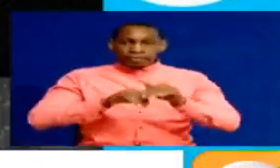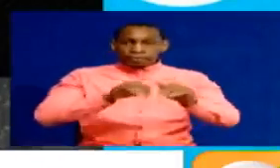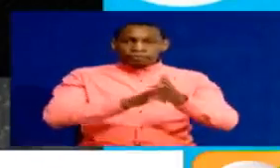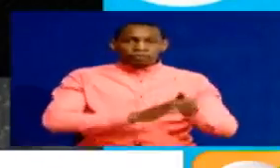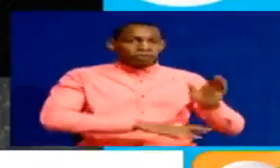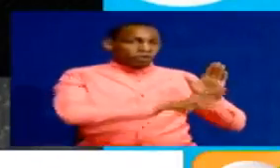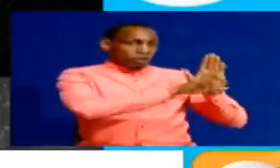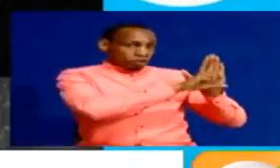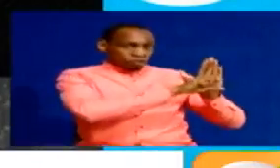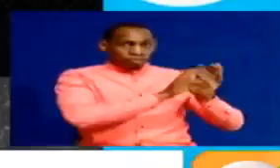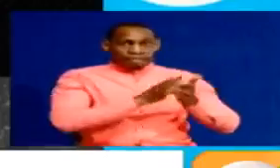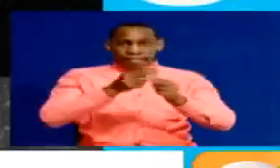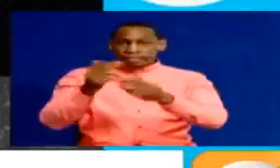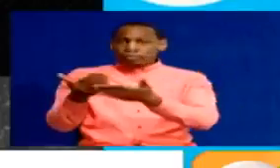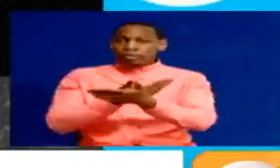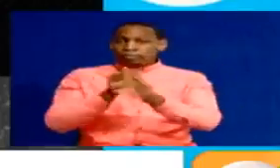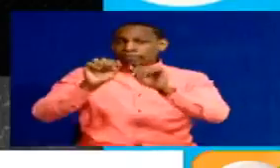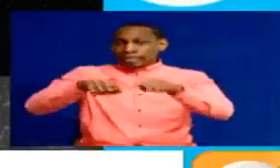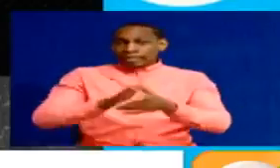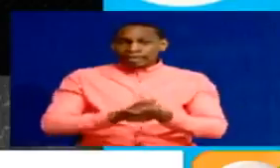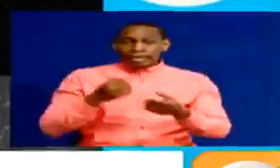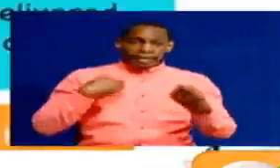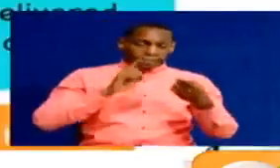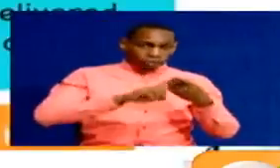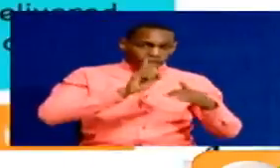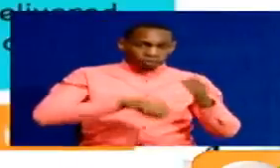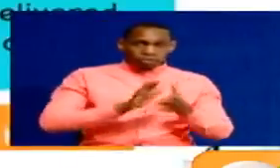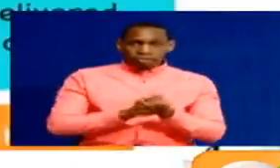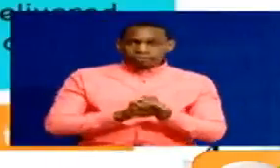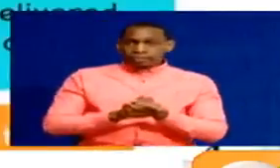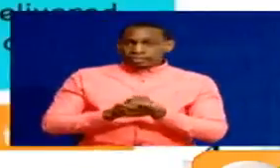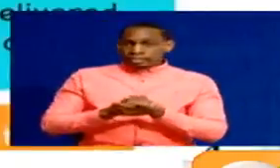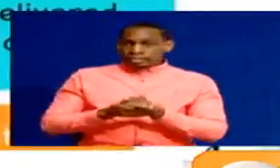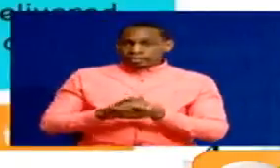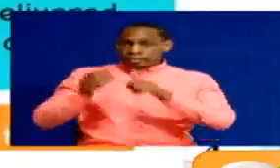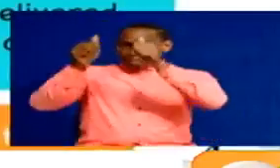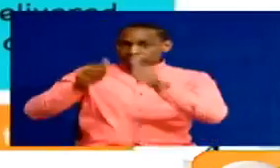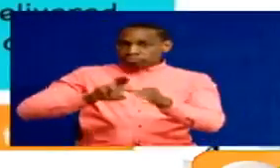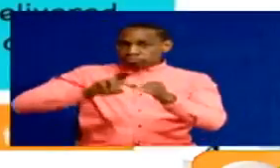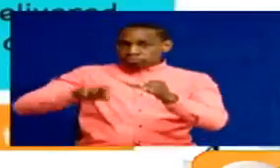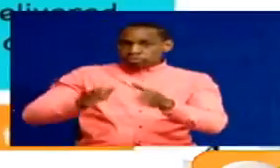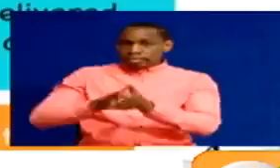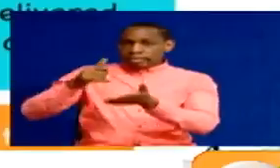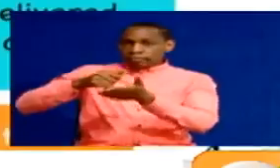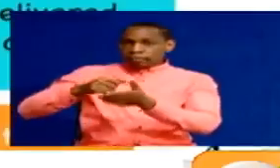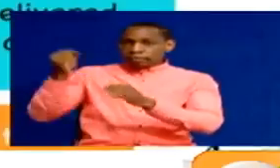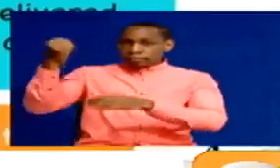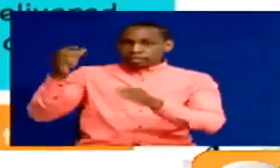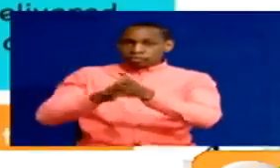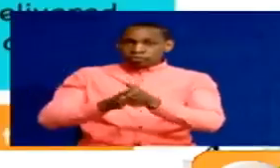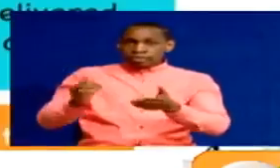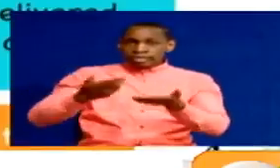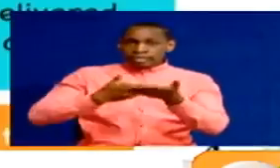kufuata mwongozo wa sheria kuondoa majina yao. Kwanza kabisa, kuwasilisha notisi ya kujiuzulu kwa chama husika na kwa